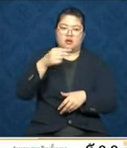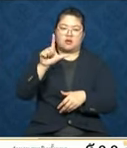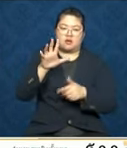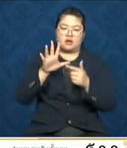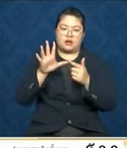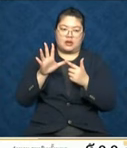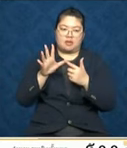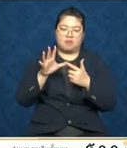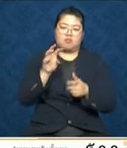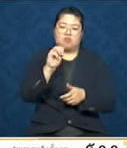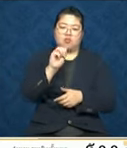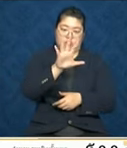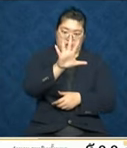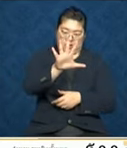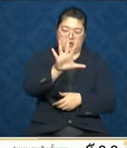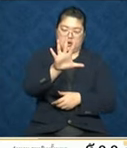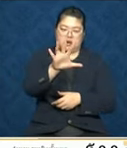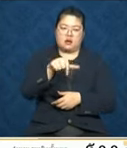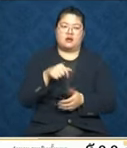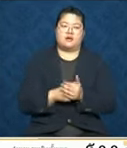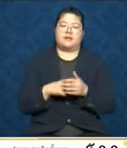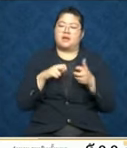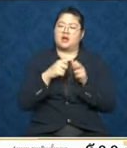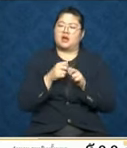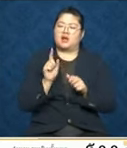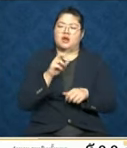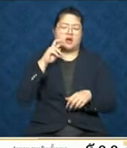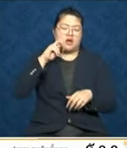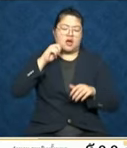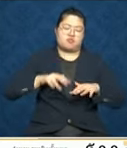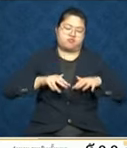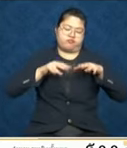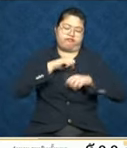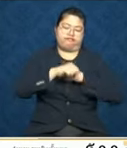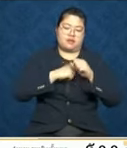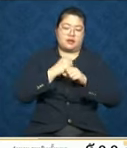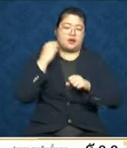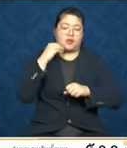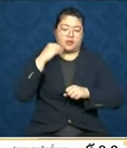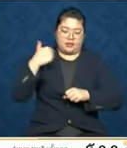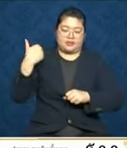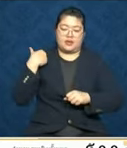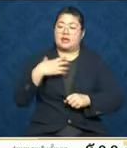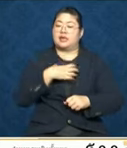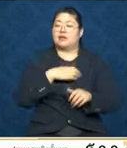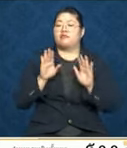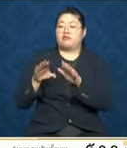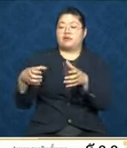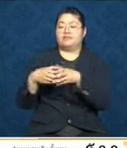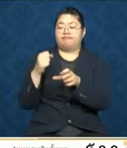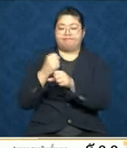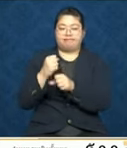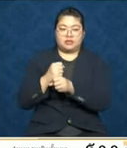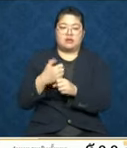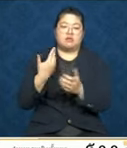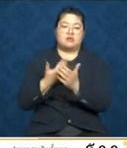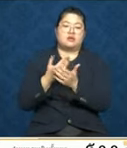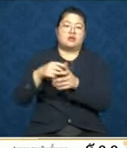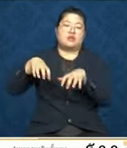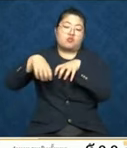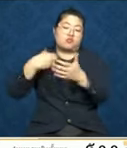มู่5ตำบลท่าข้ามต้องประสบปัญหาน้ำท่วมเป็นประจำทุกปีจึงขอให้หน่วยงานที่เกี่ยวข้องพิจารณาจัดสรรงบประม